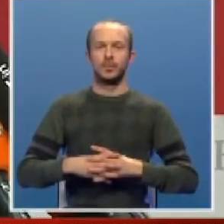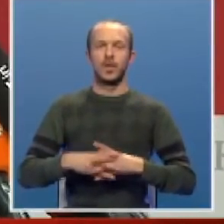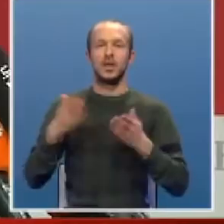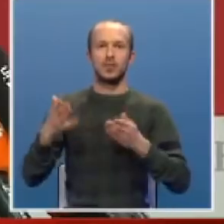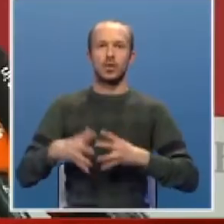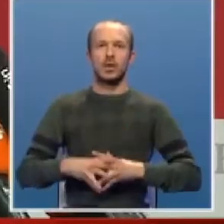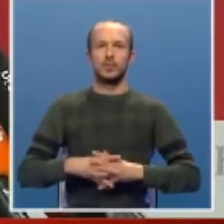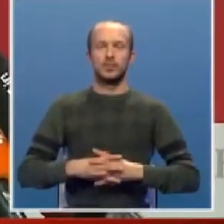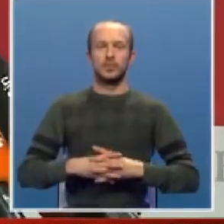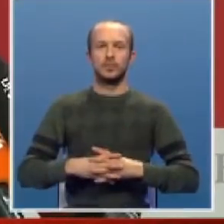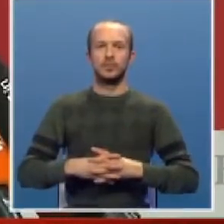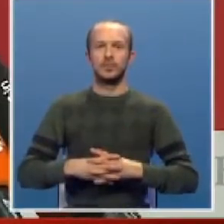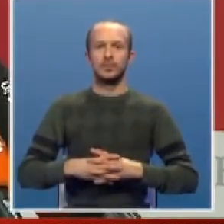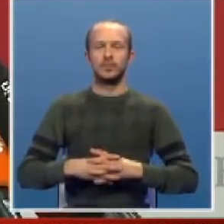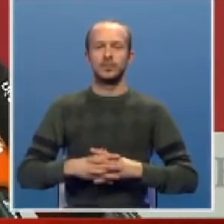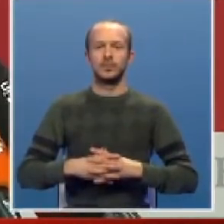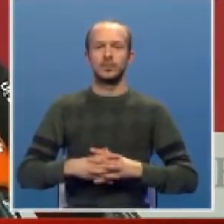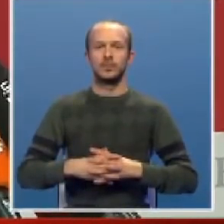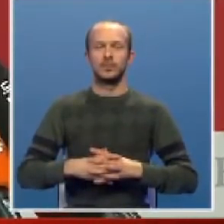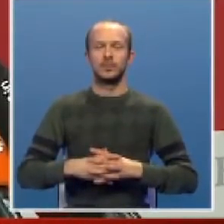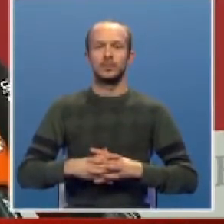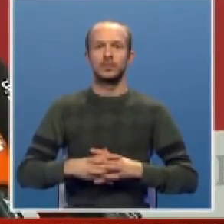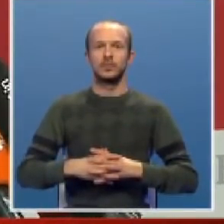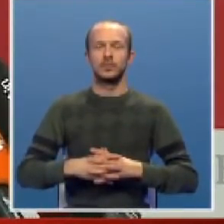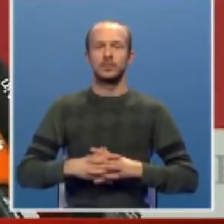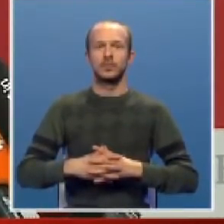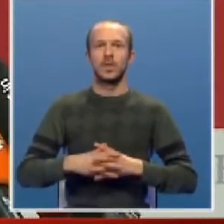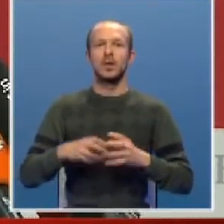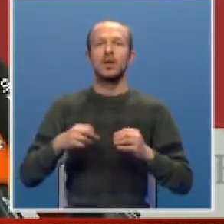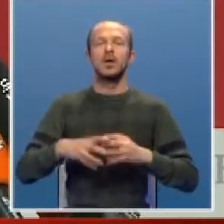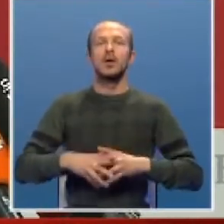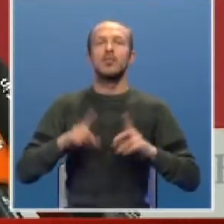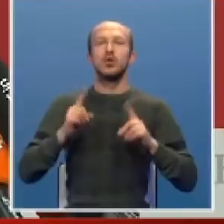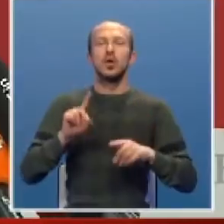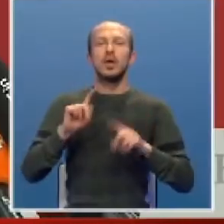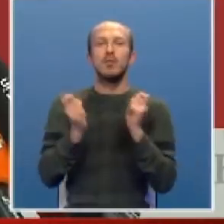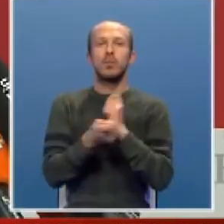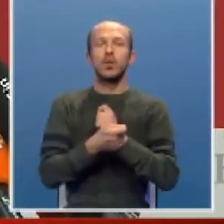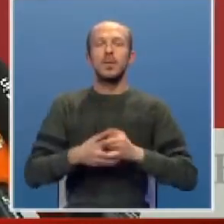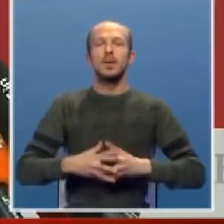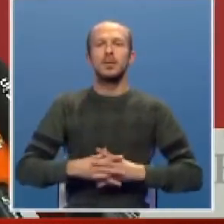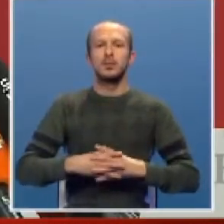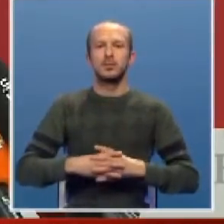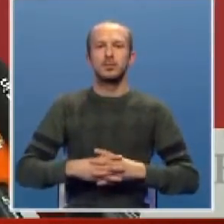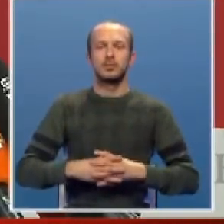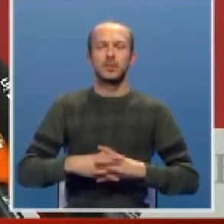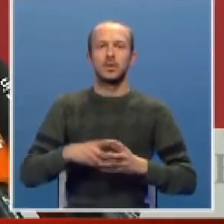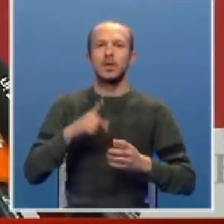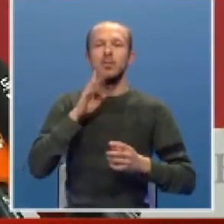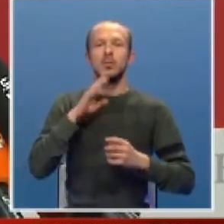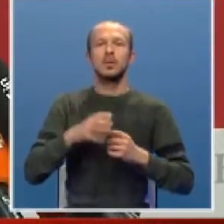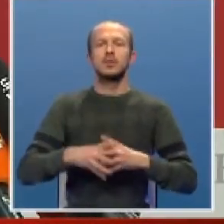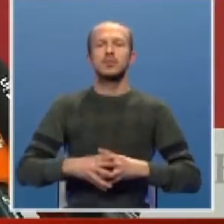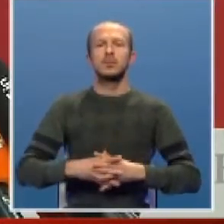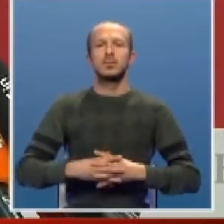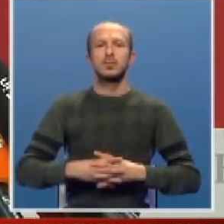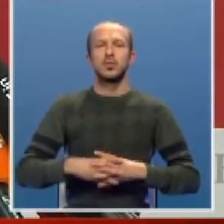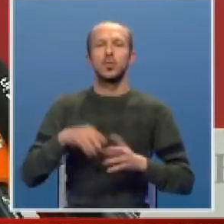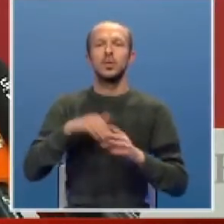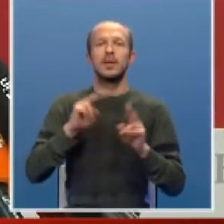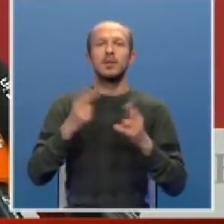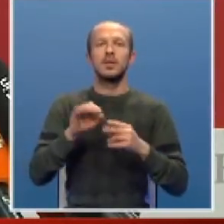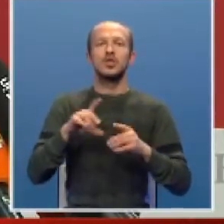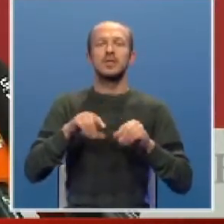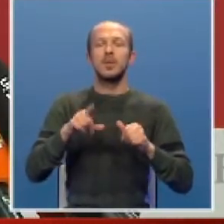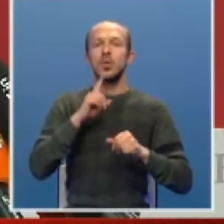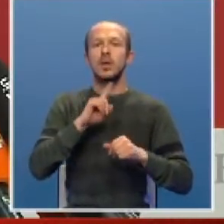Izvolite. Izvolite. Žičana Budović, Nova BiH, postoje neke tvrdnje i uvjeravanja ukoliko ne bude saglasnost sa sankcijama unutar Evropske unije, da će